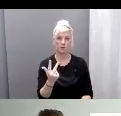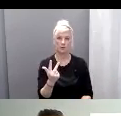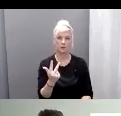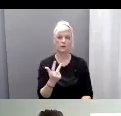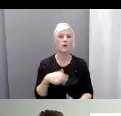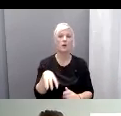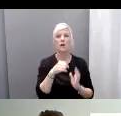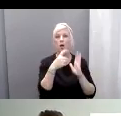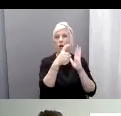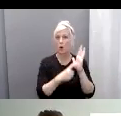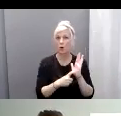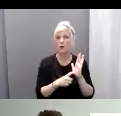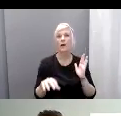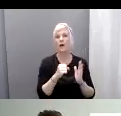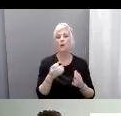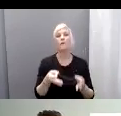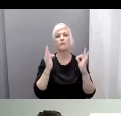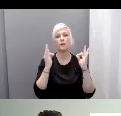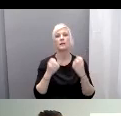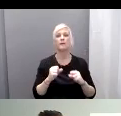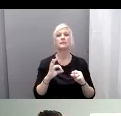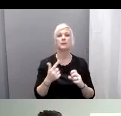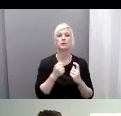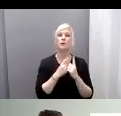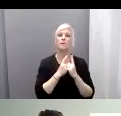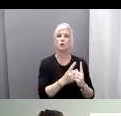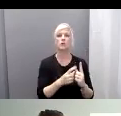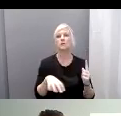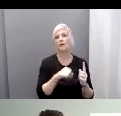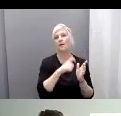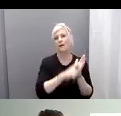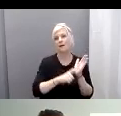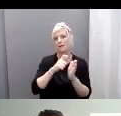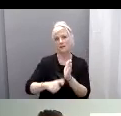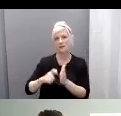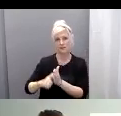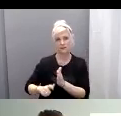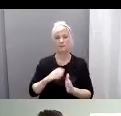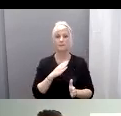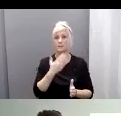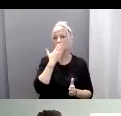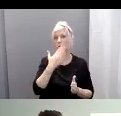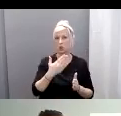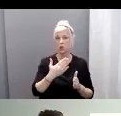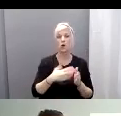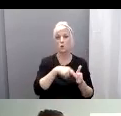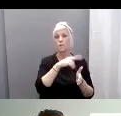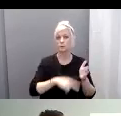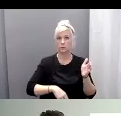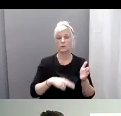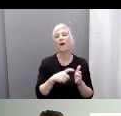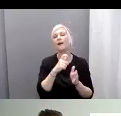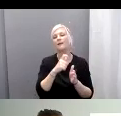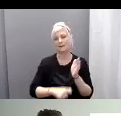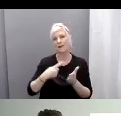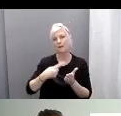och all offentlig verksamhet ska ju följa konventionens artiklar. Det finns många relevanta konventioner, artiklar menar